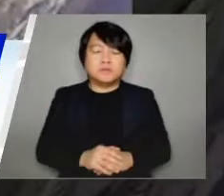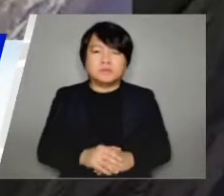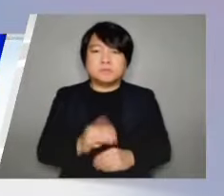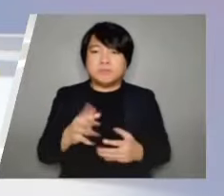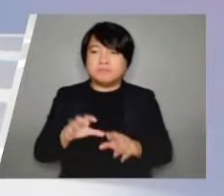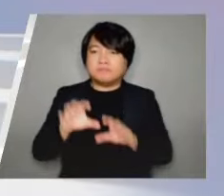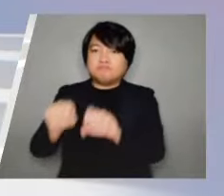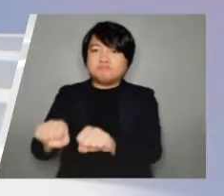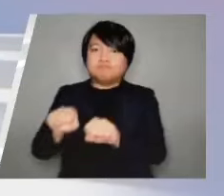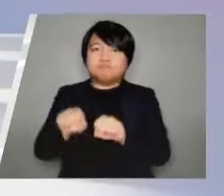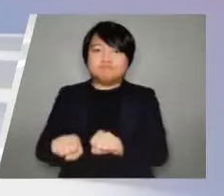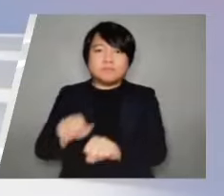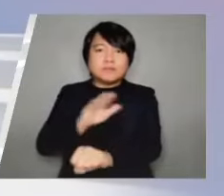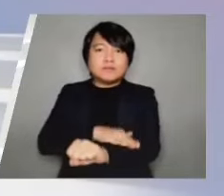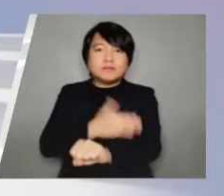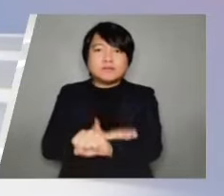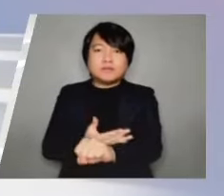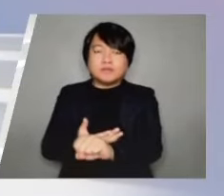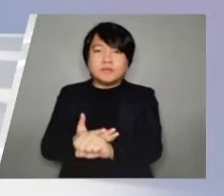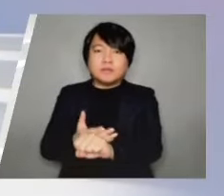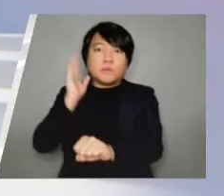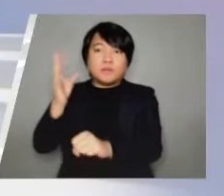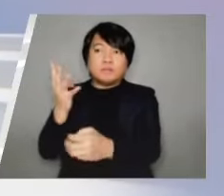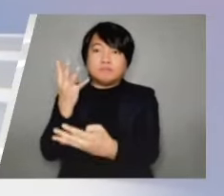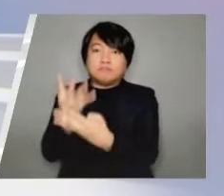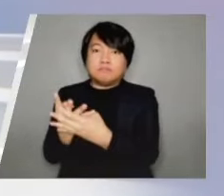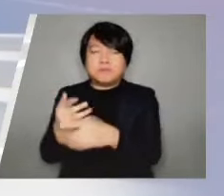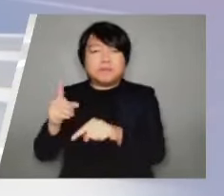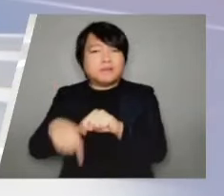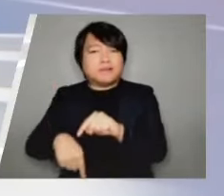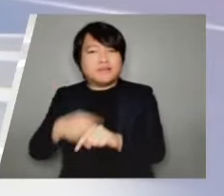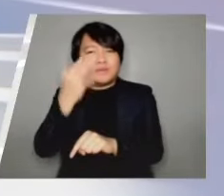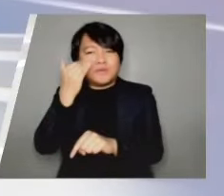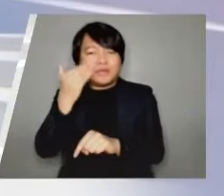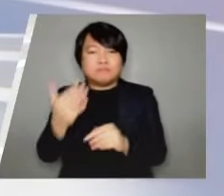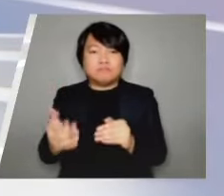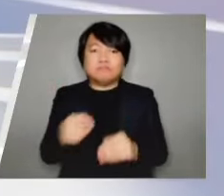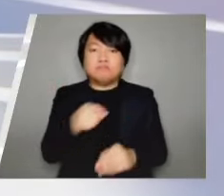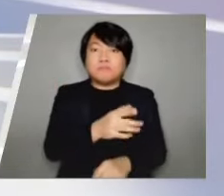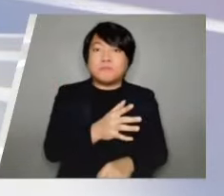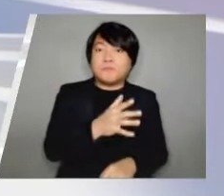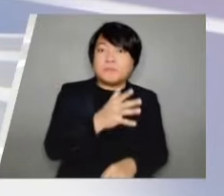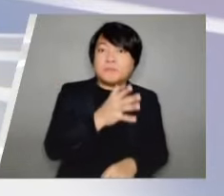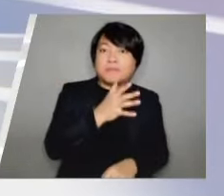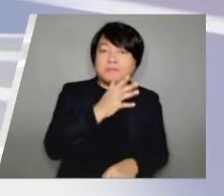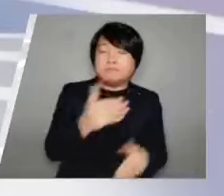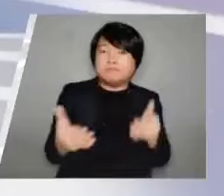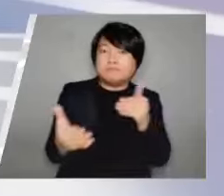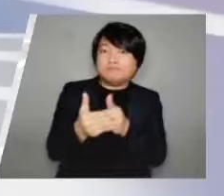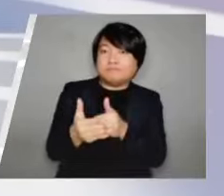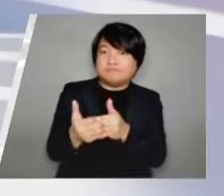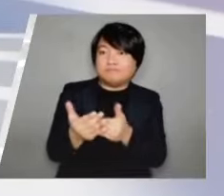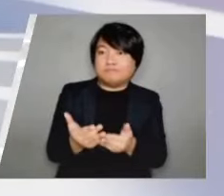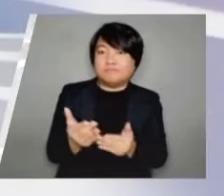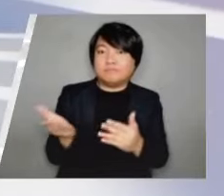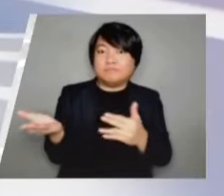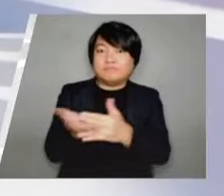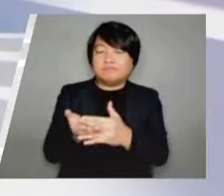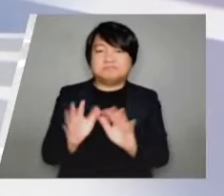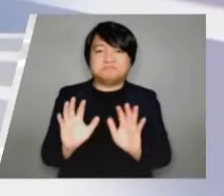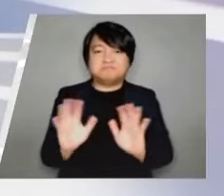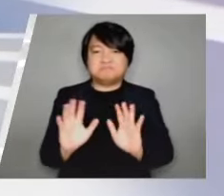kaso. Ayaw naman niya maghabla kaya isang intervention na lang natin. Both of them are